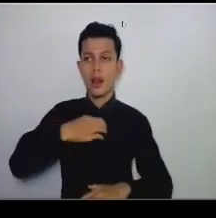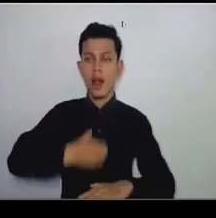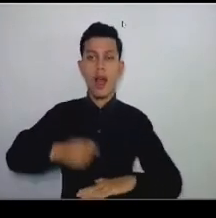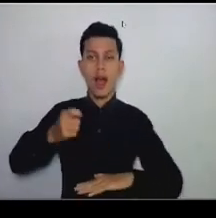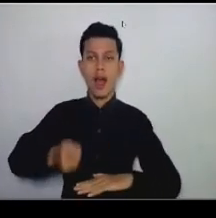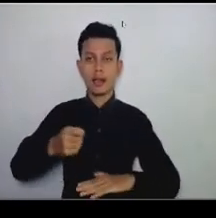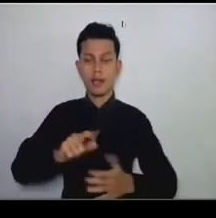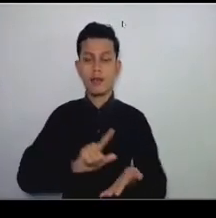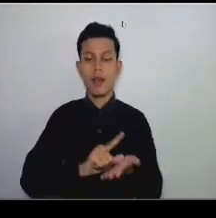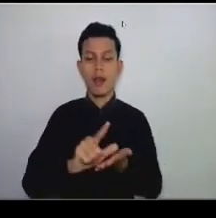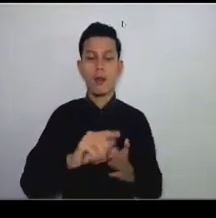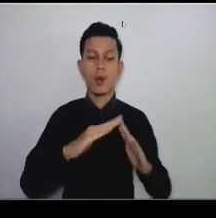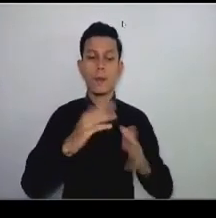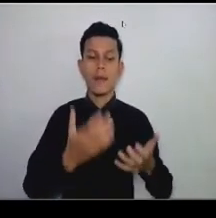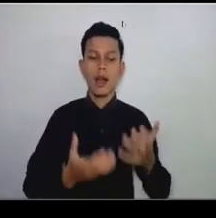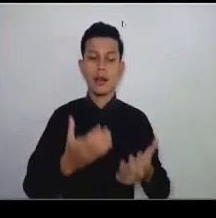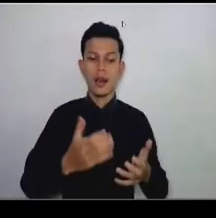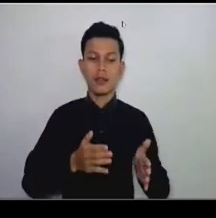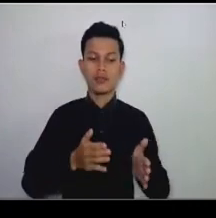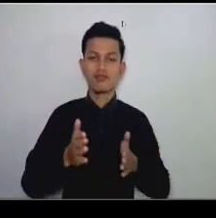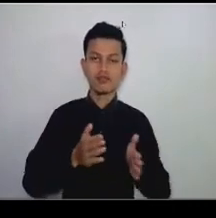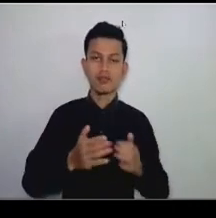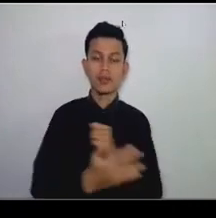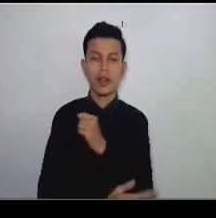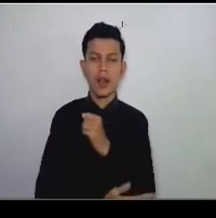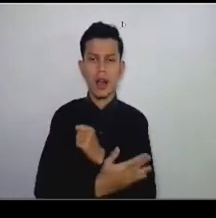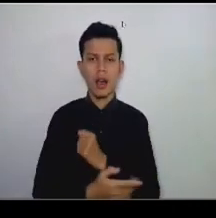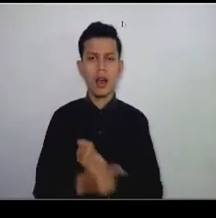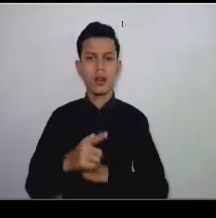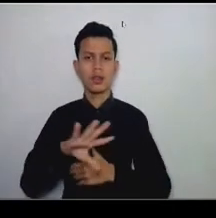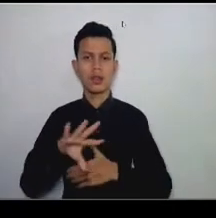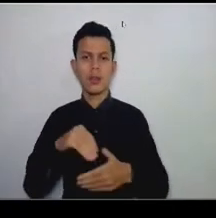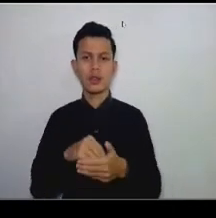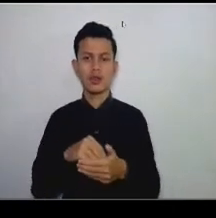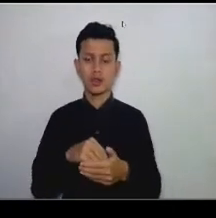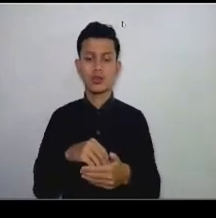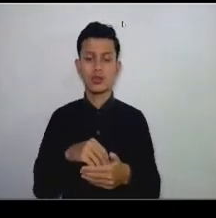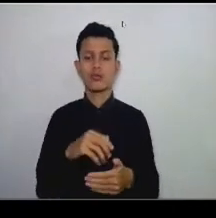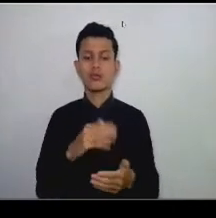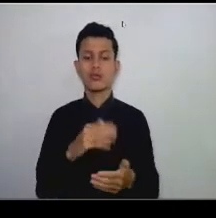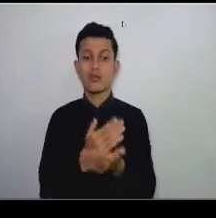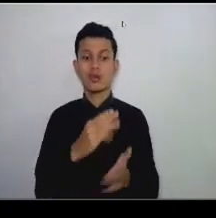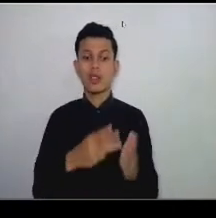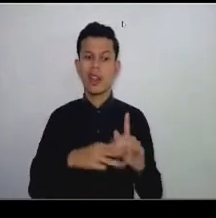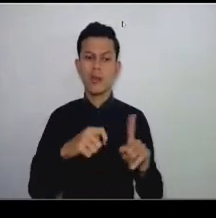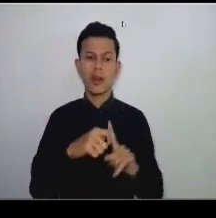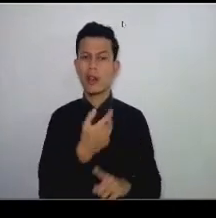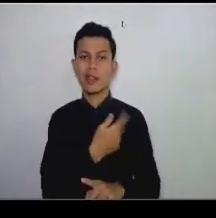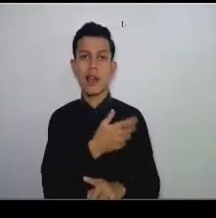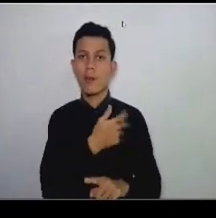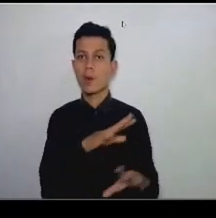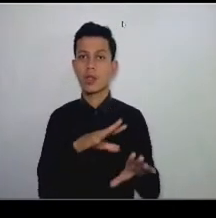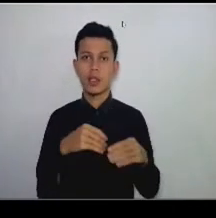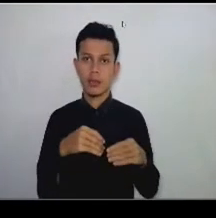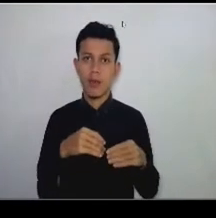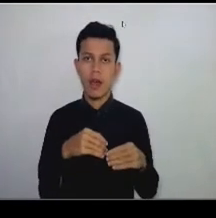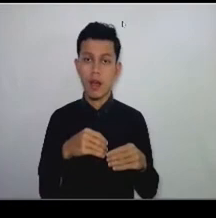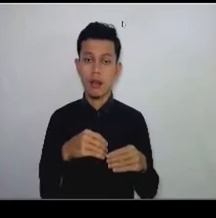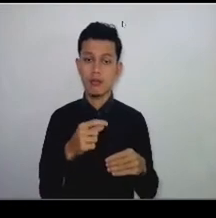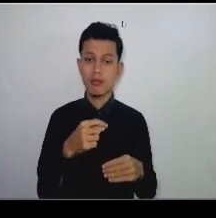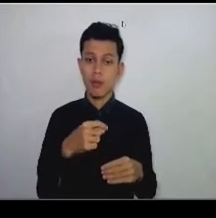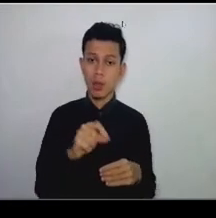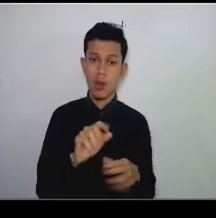pengadilan tata usaha negara dianggap sebagai tindakan tidak menerima putusan majelis kehormatan nomor 02